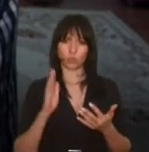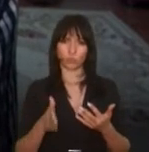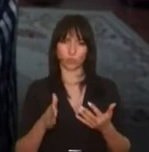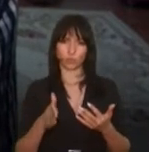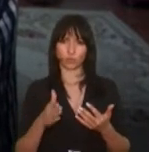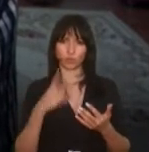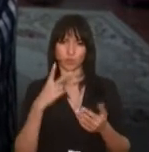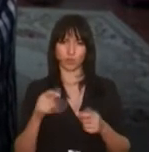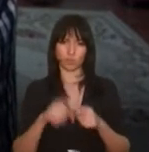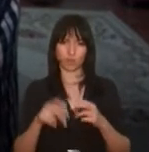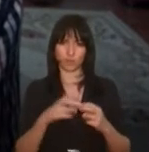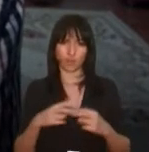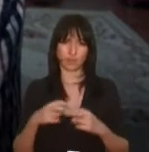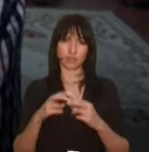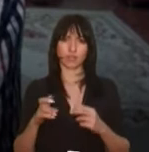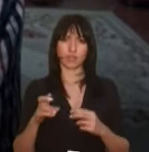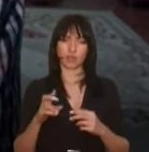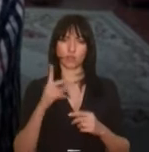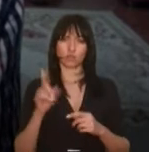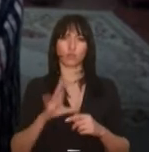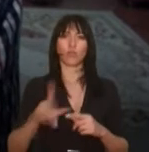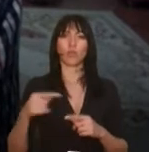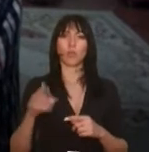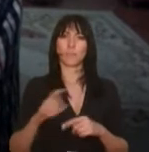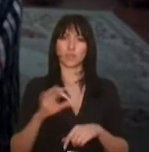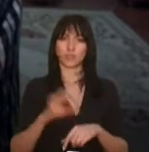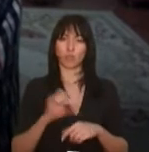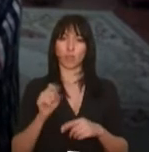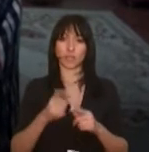викликати досить серйозні захворювання. З цією метою